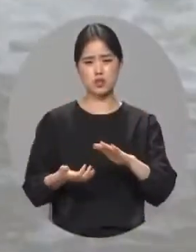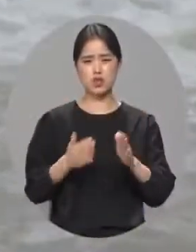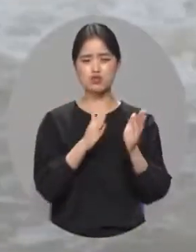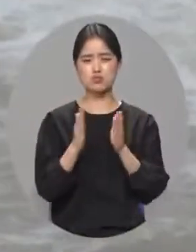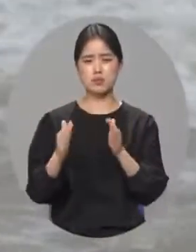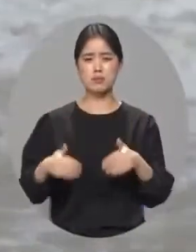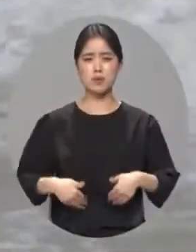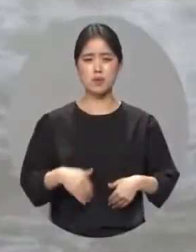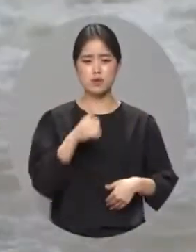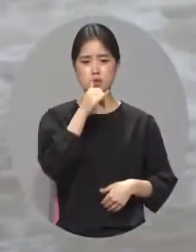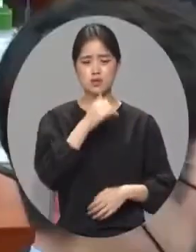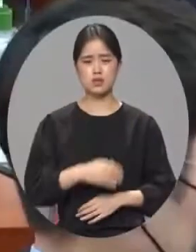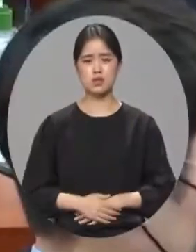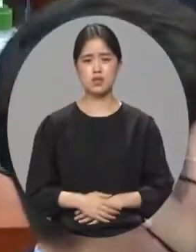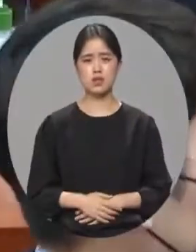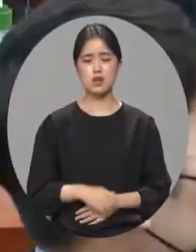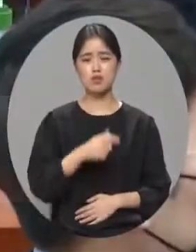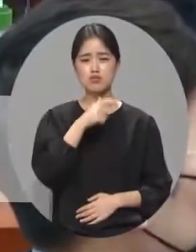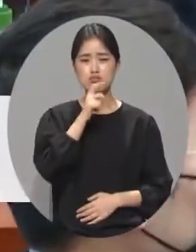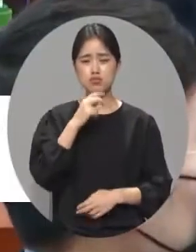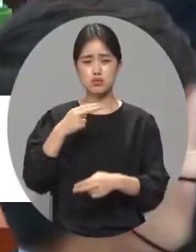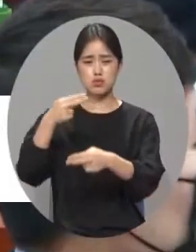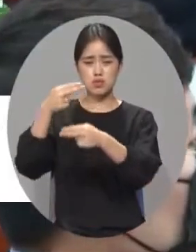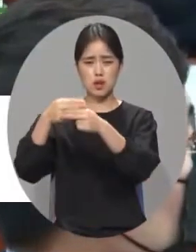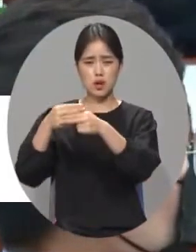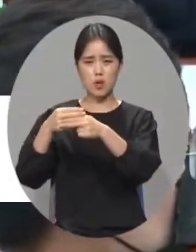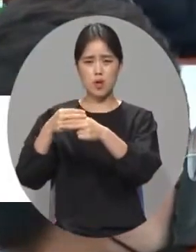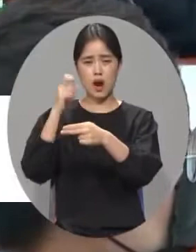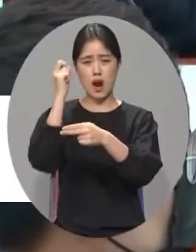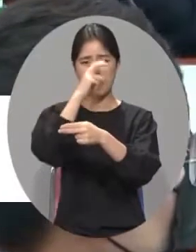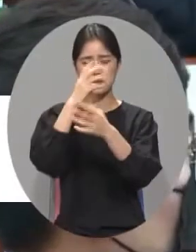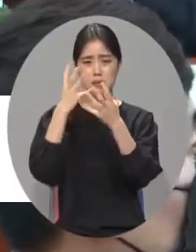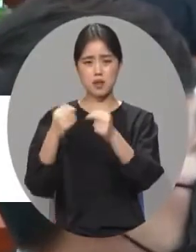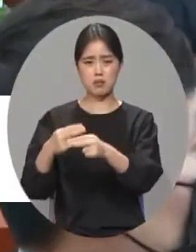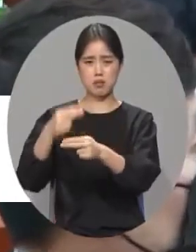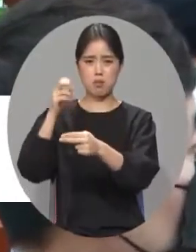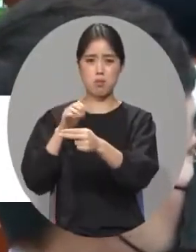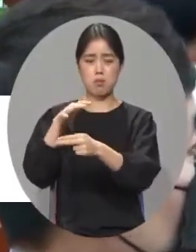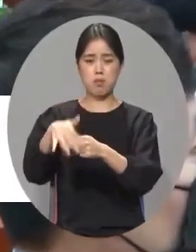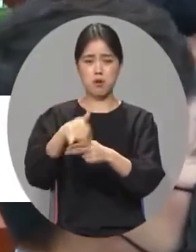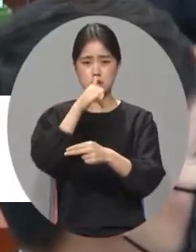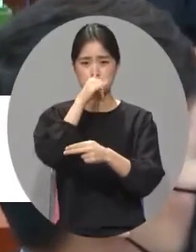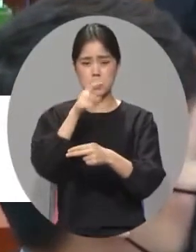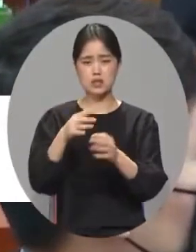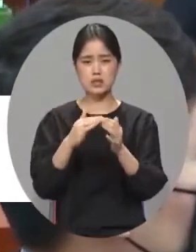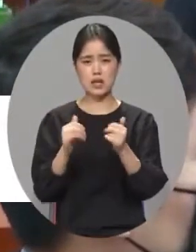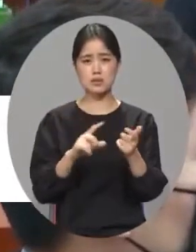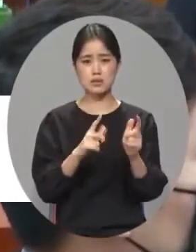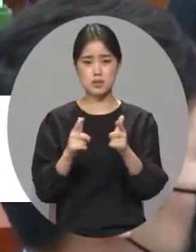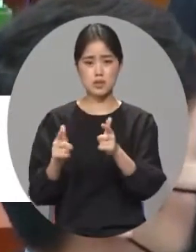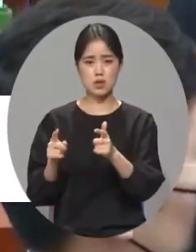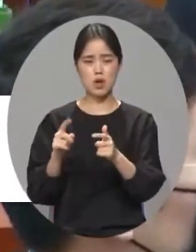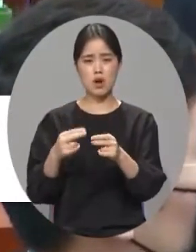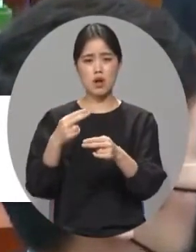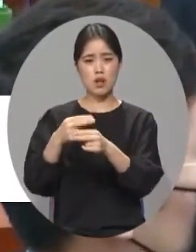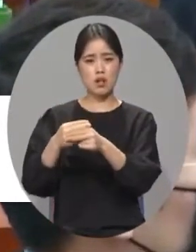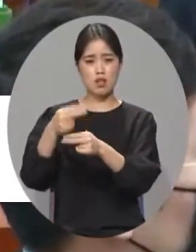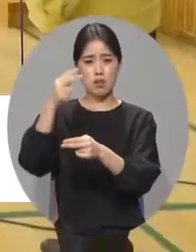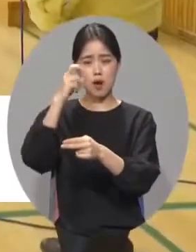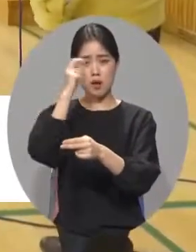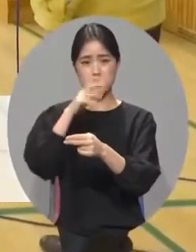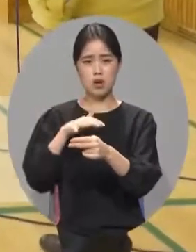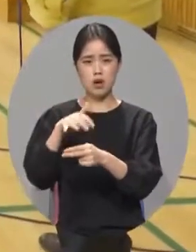겁니다. 이게 물을 최대한 가둬놓고 한꺼번에 방류를 했다, 수자원공사가. 그 주민들 상대로 그 댐이 살수대첩한